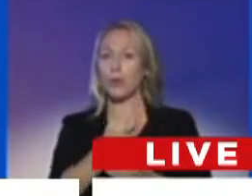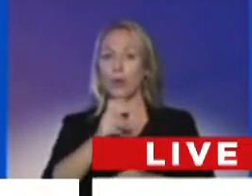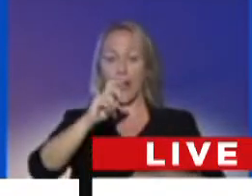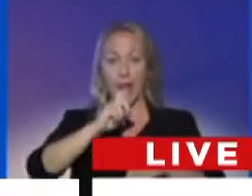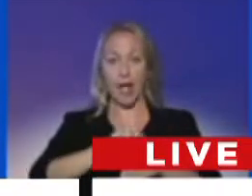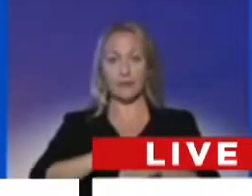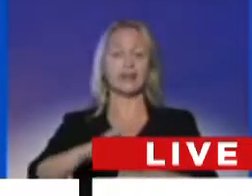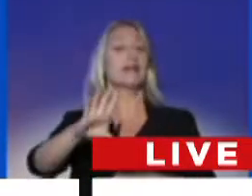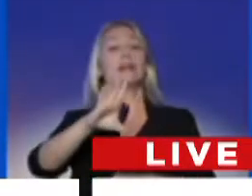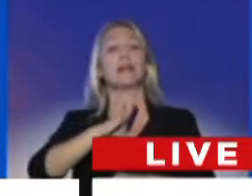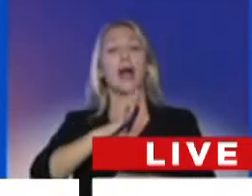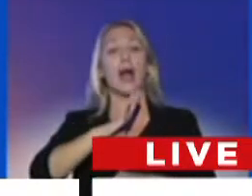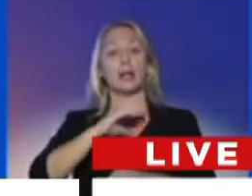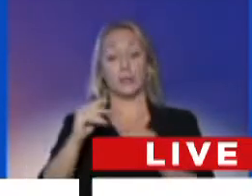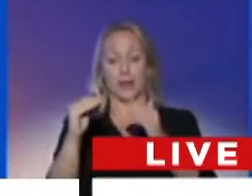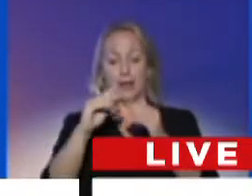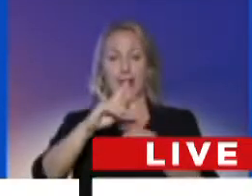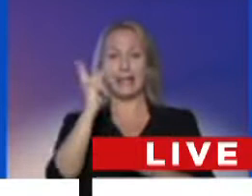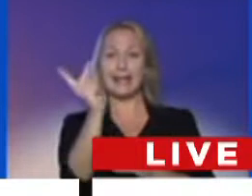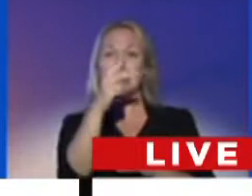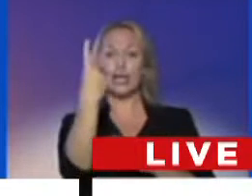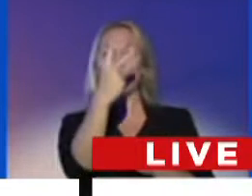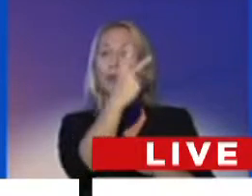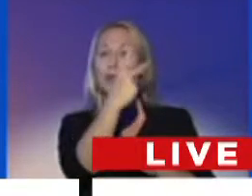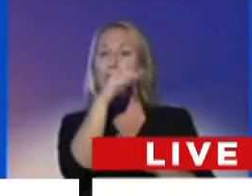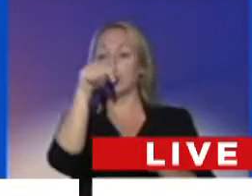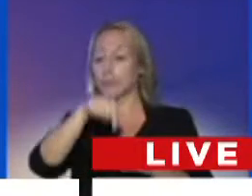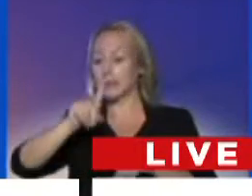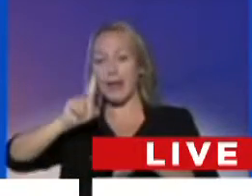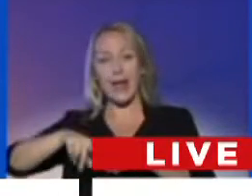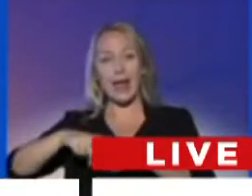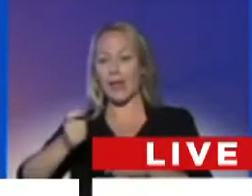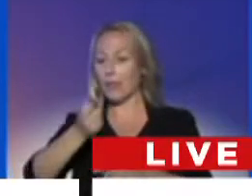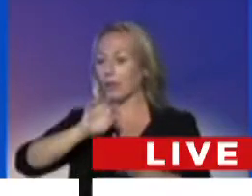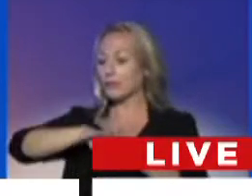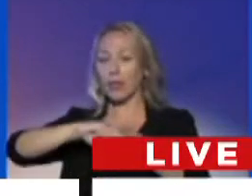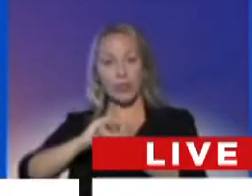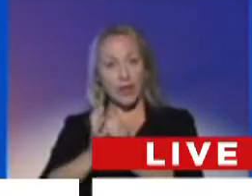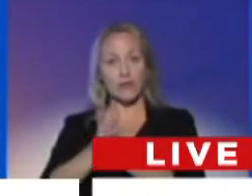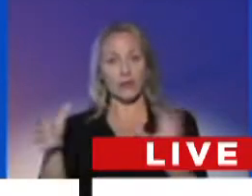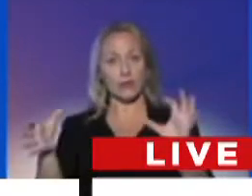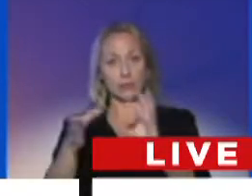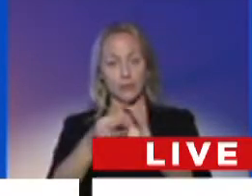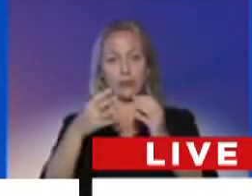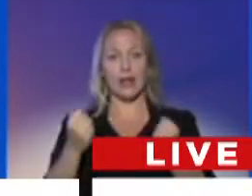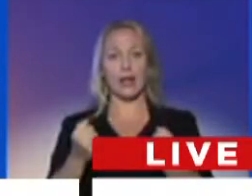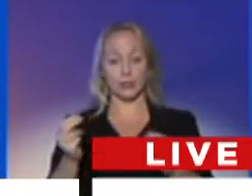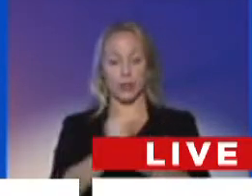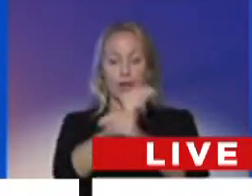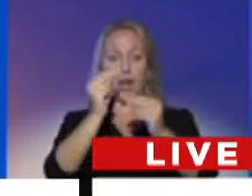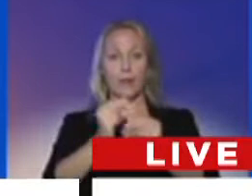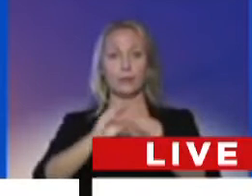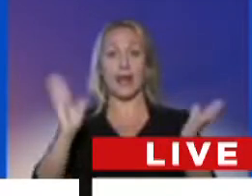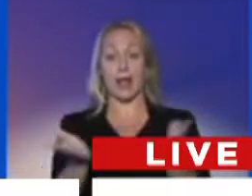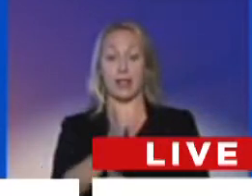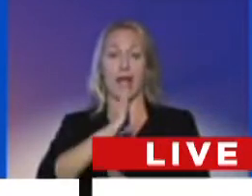πιο κοντά την ελληνική ομογένεια στις πολιτικές εξελίξεις και να δώσουμε το δικαίωμα σε κάποιον ο οποίος